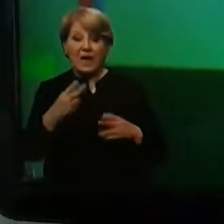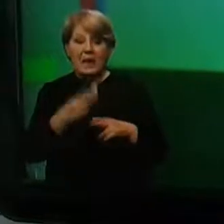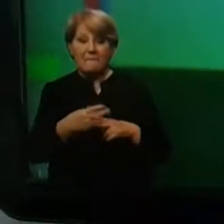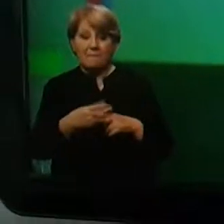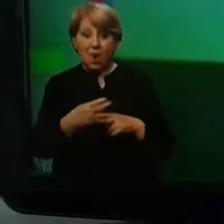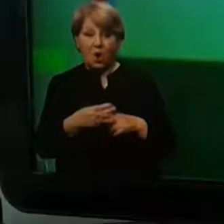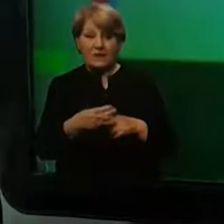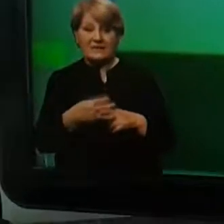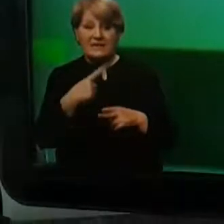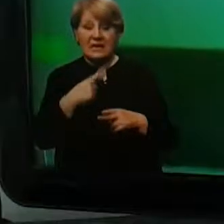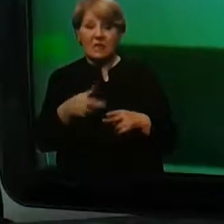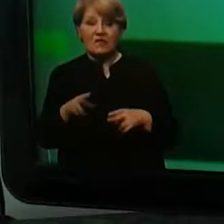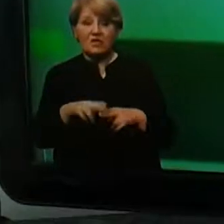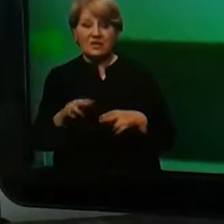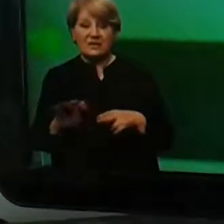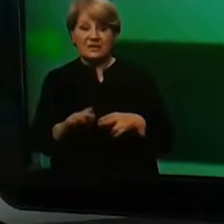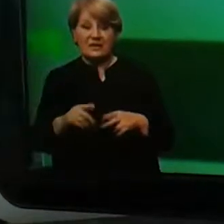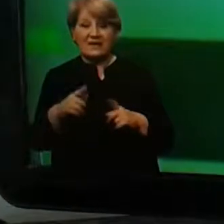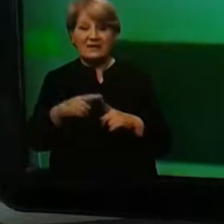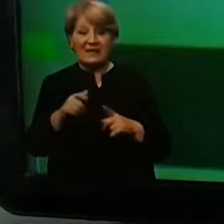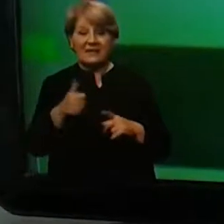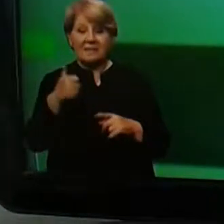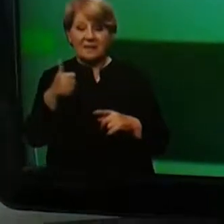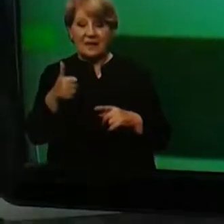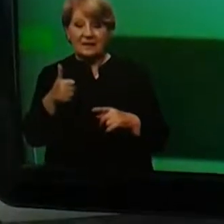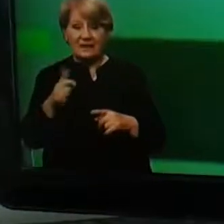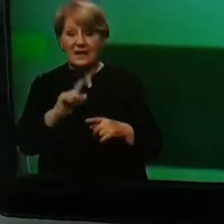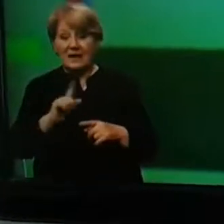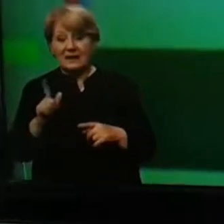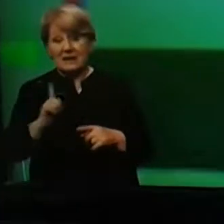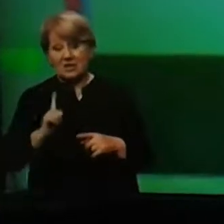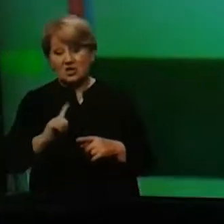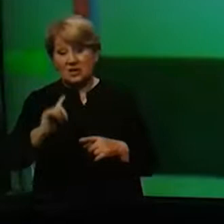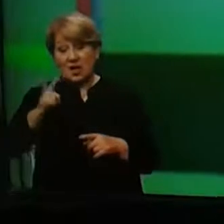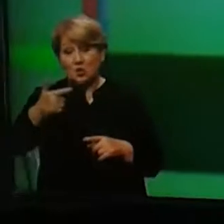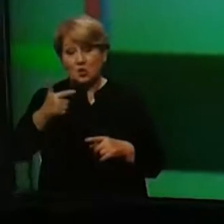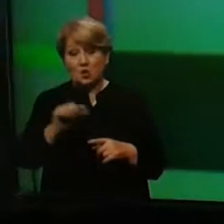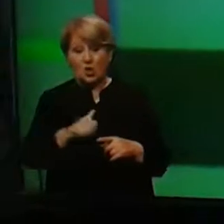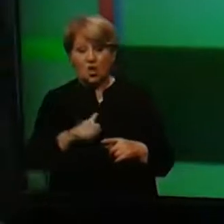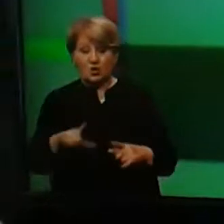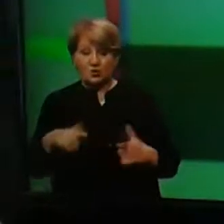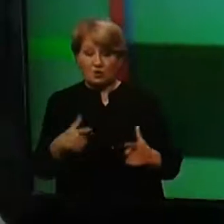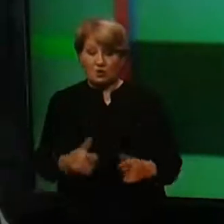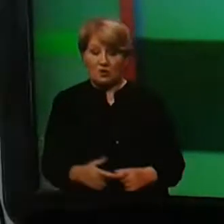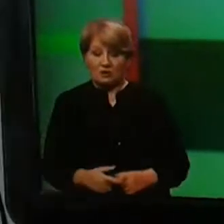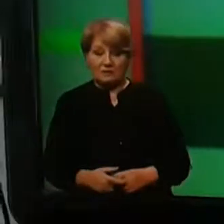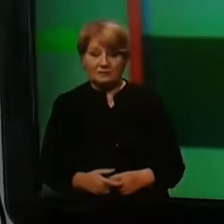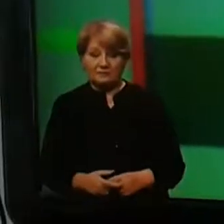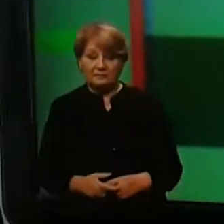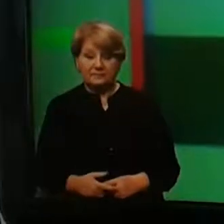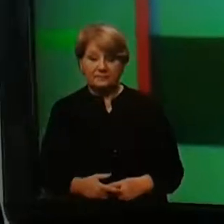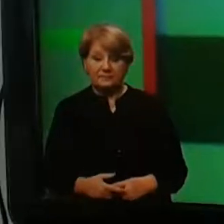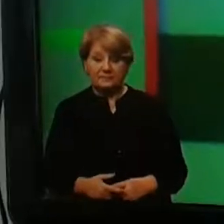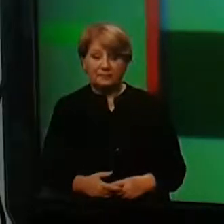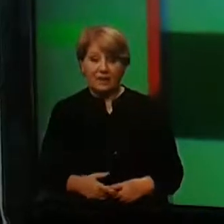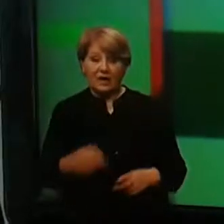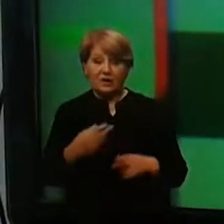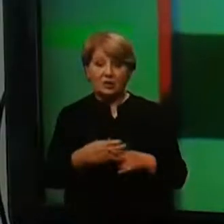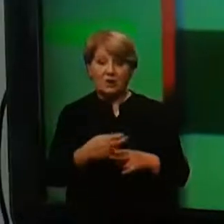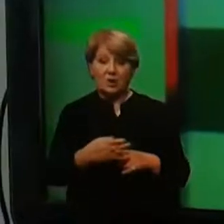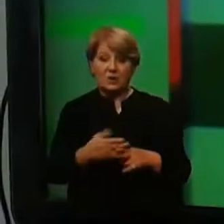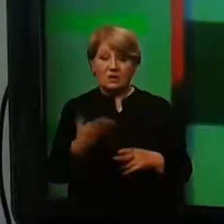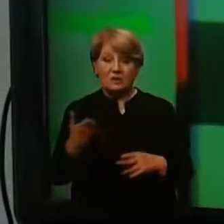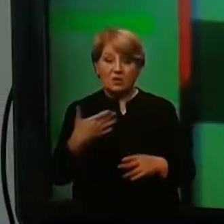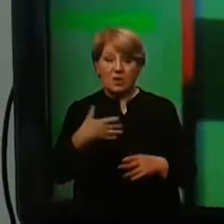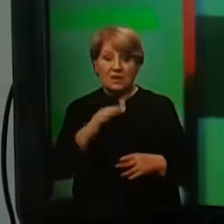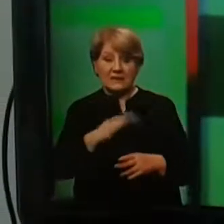zbog koje većina djece sa tipom 1 ne doživi drugi rođendan. Poštovani gledatelji, drugi rođendan. To je bolest zbog